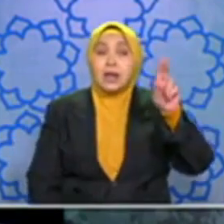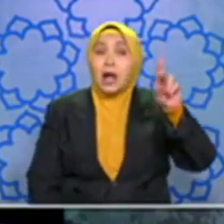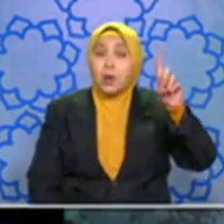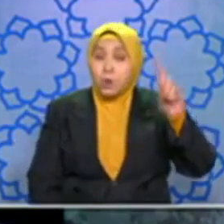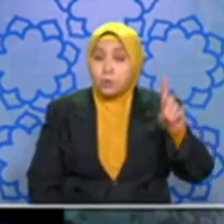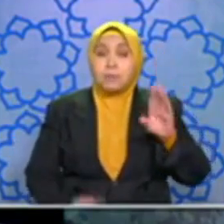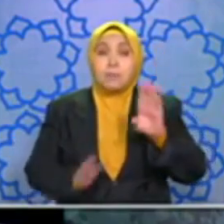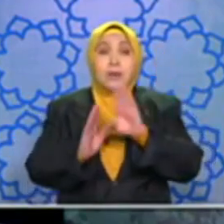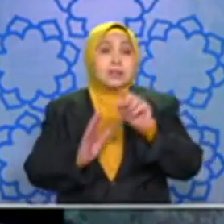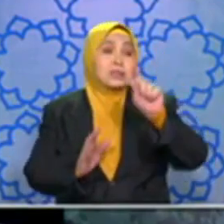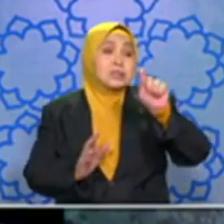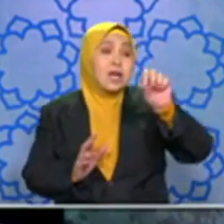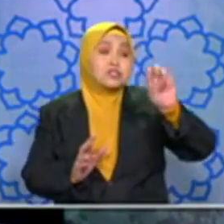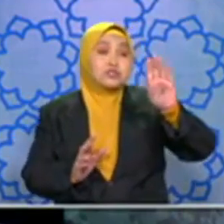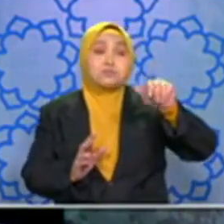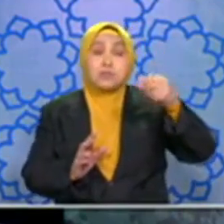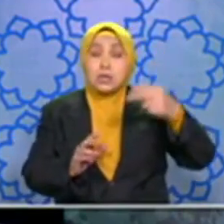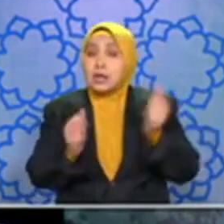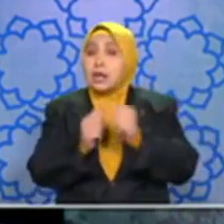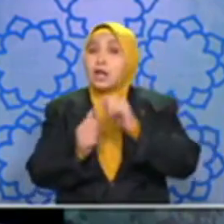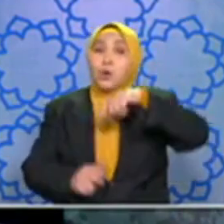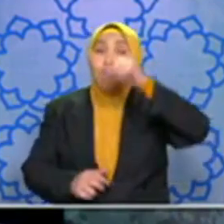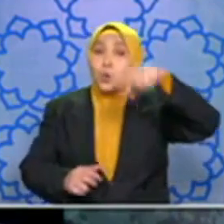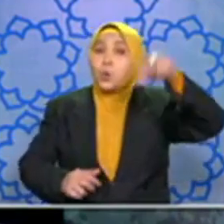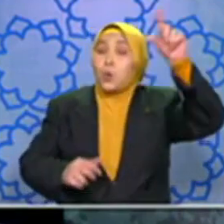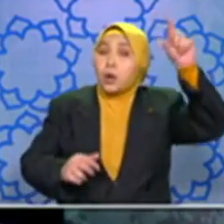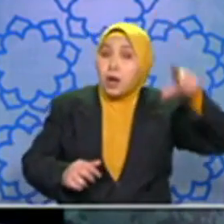bertasbih bersama gunung ganang. Itu kelebihan Nabi Daud lah, Allah